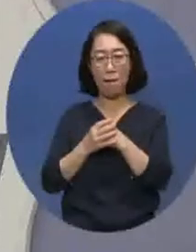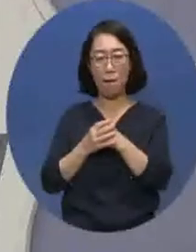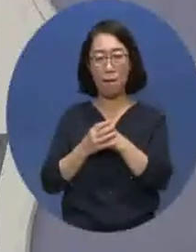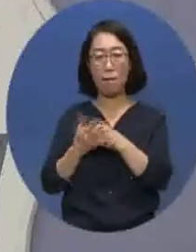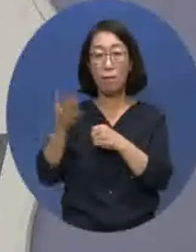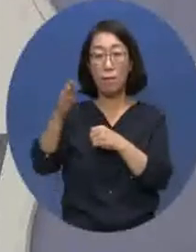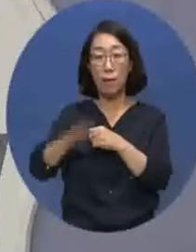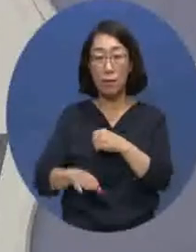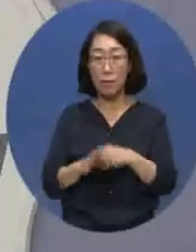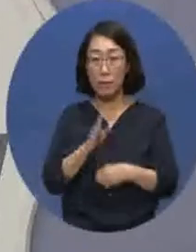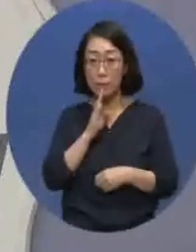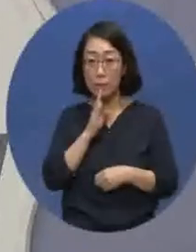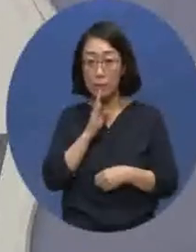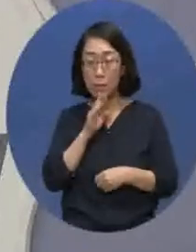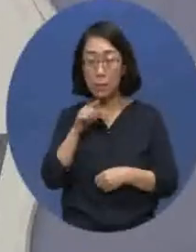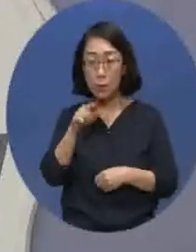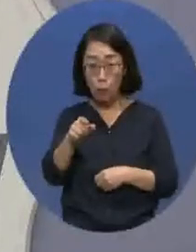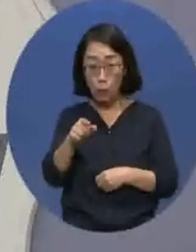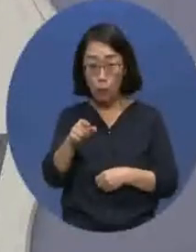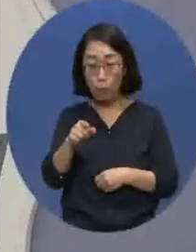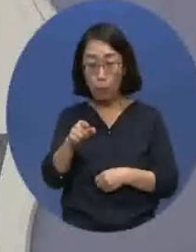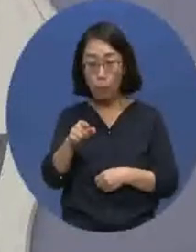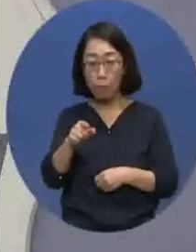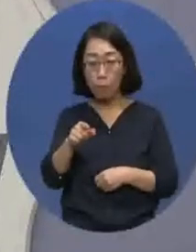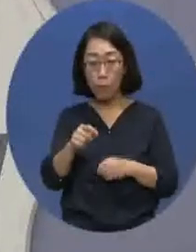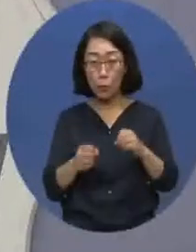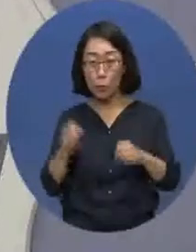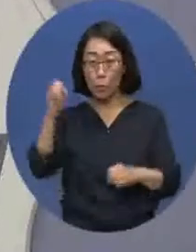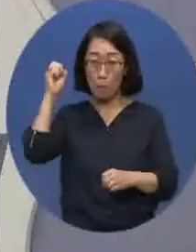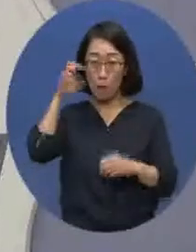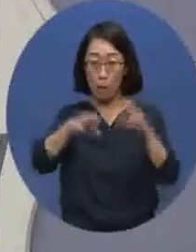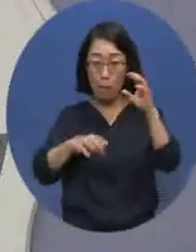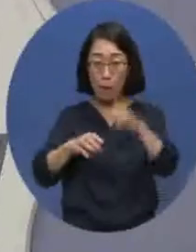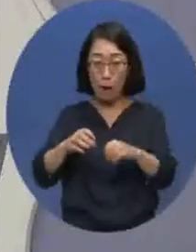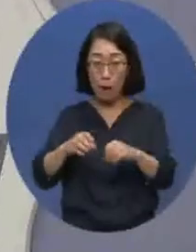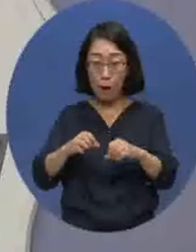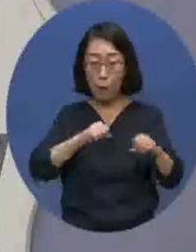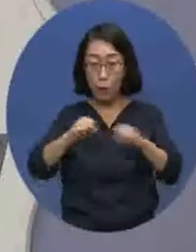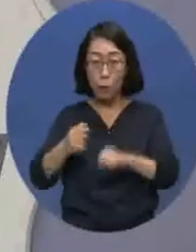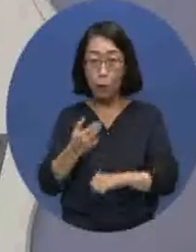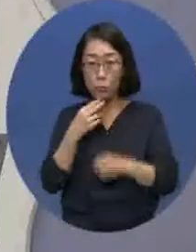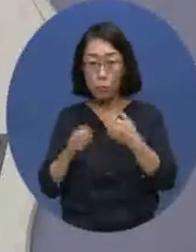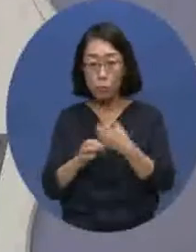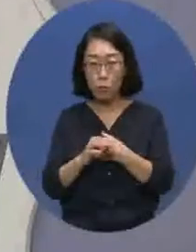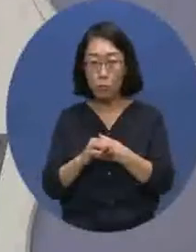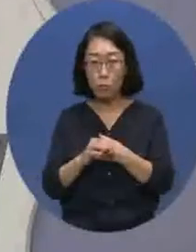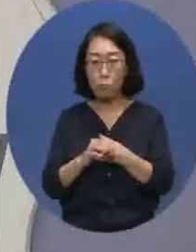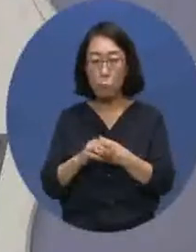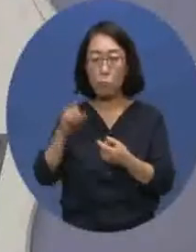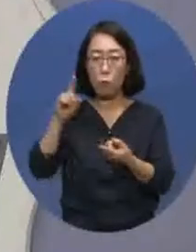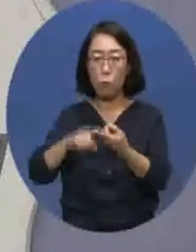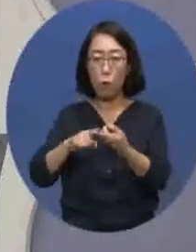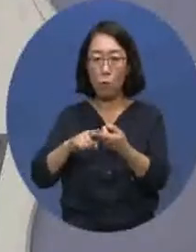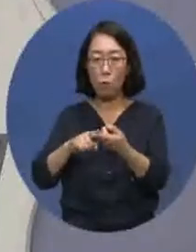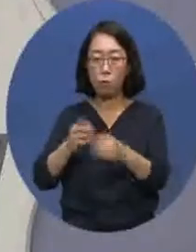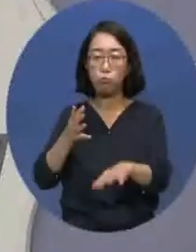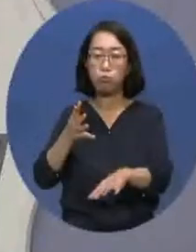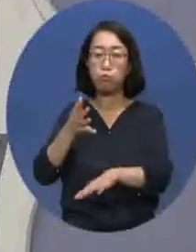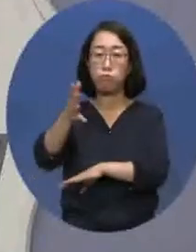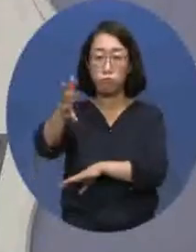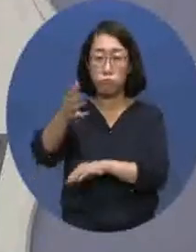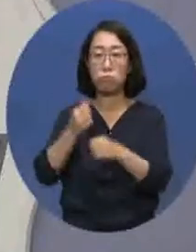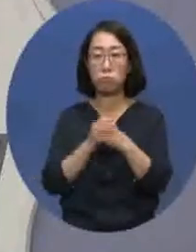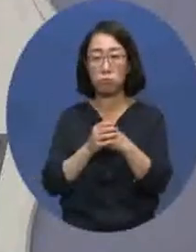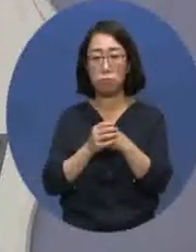실제로 그런 작업이 이루어지지 않는다면 우리는 고착화된 사회로 갈 수밖에